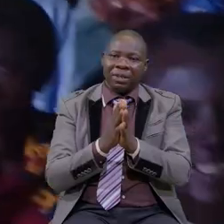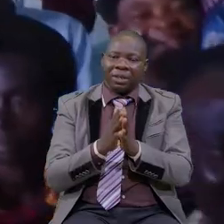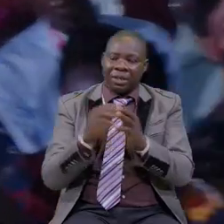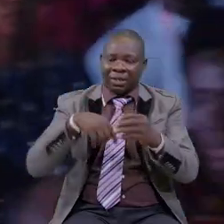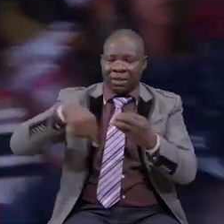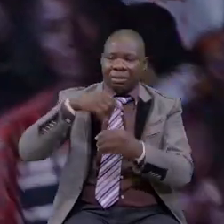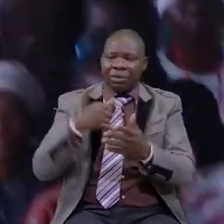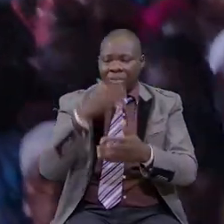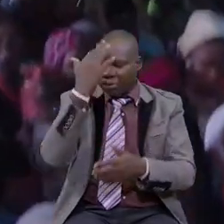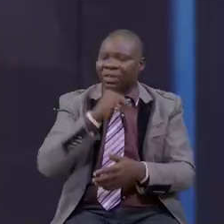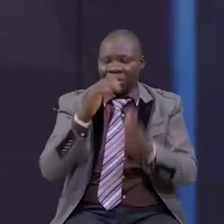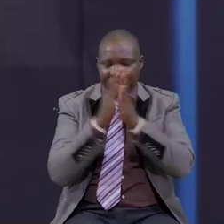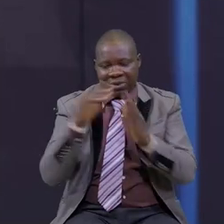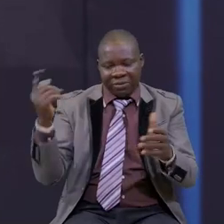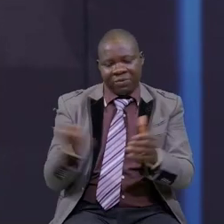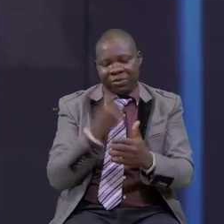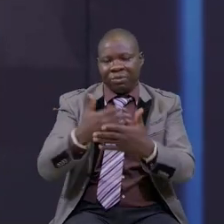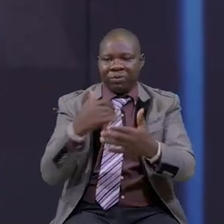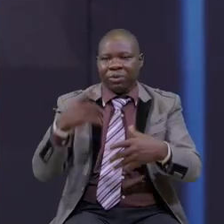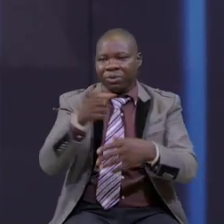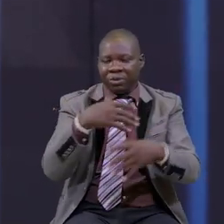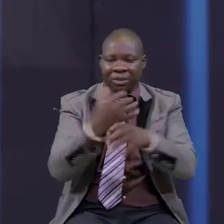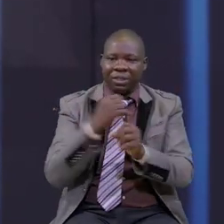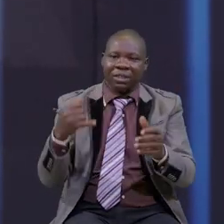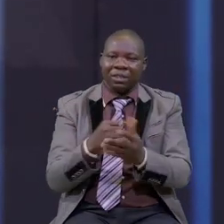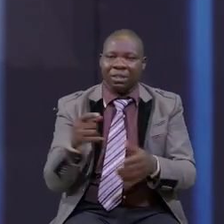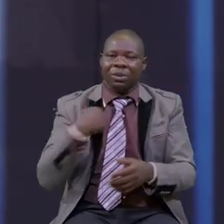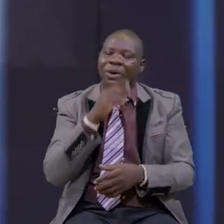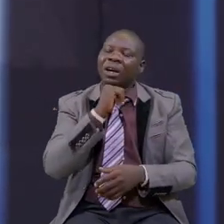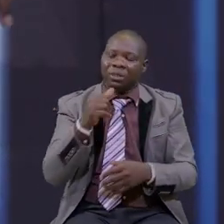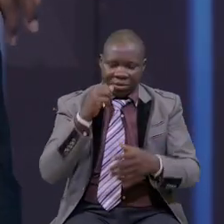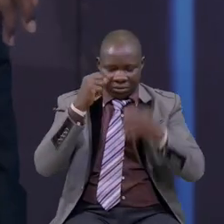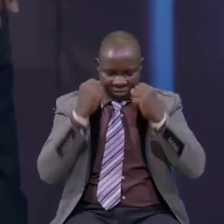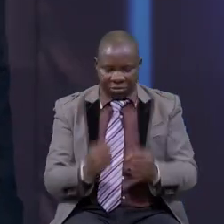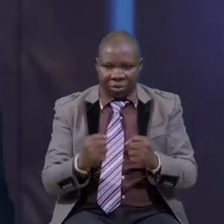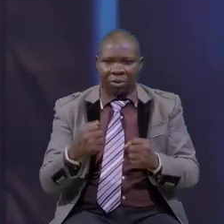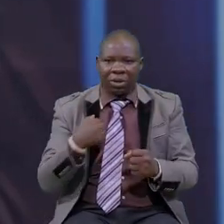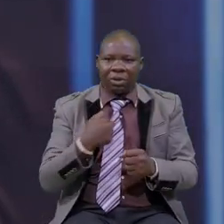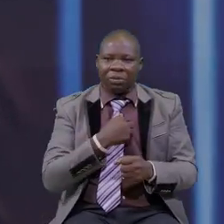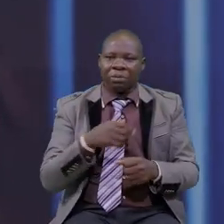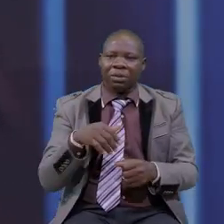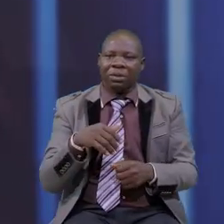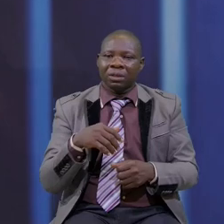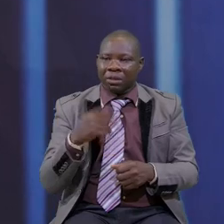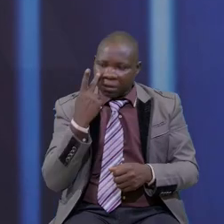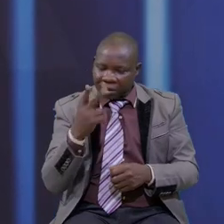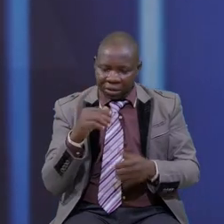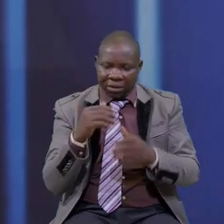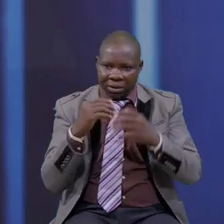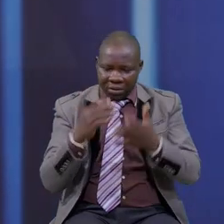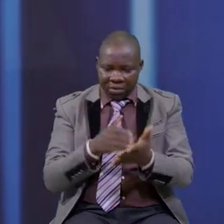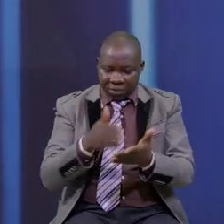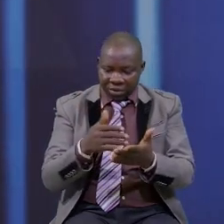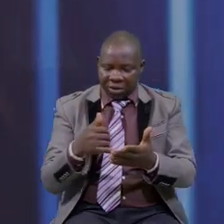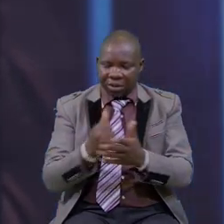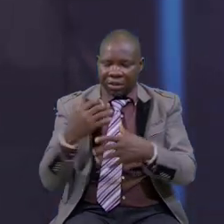Pourquoi ne pas prier d'abord avant de prendre ça? Nous ne sommes pas forts. Nous ne sommes pas forts. Tu vois l'argent. Et ça ôte notre